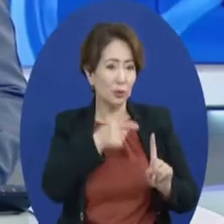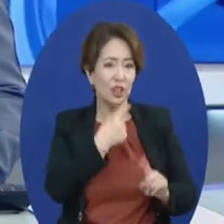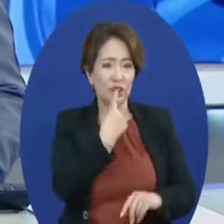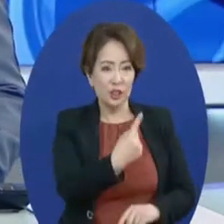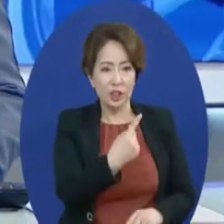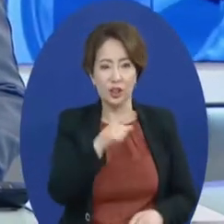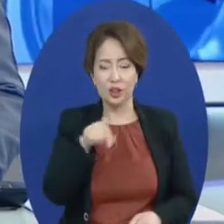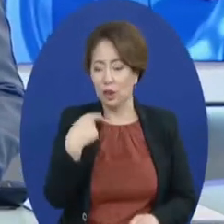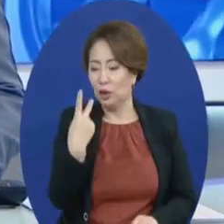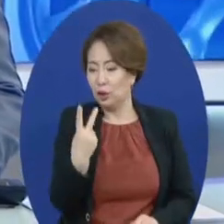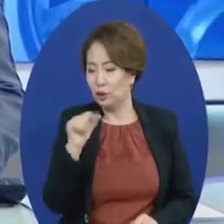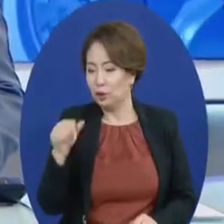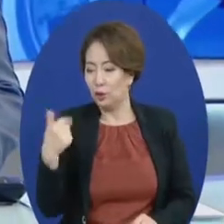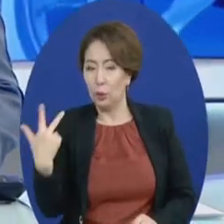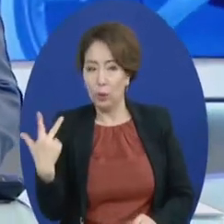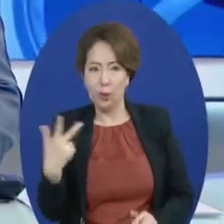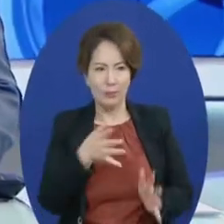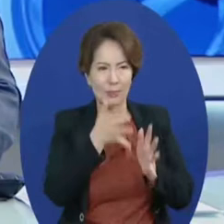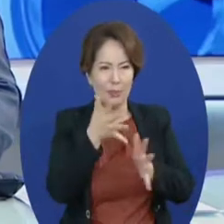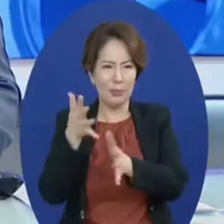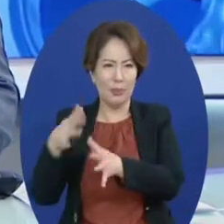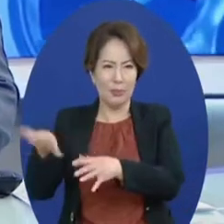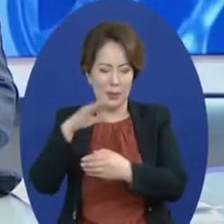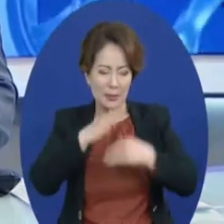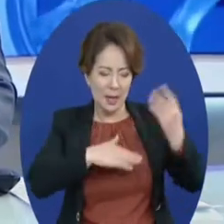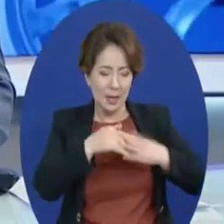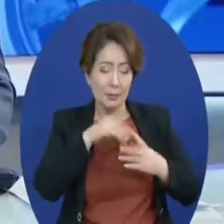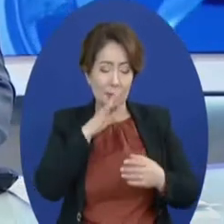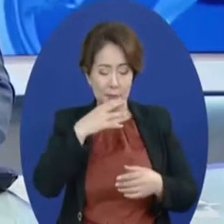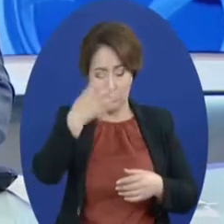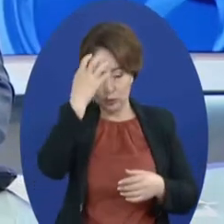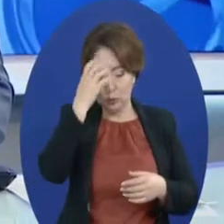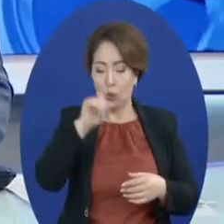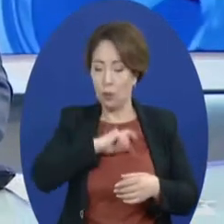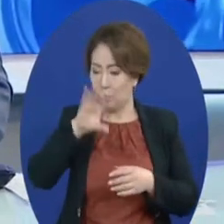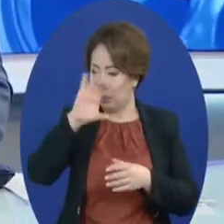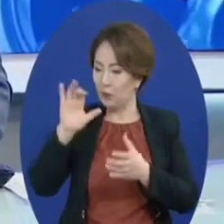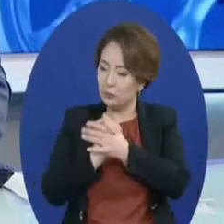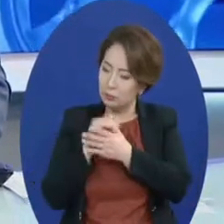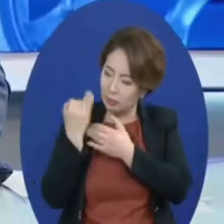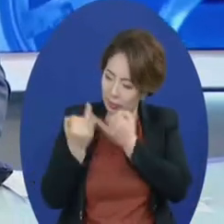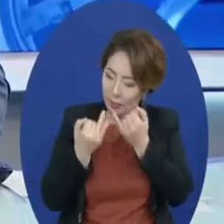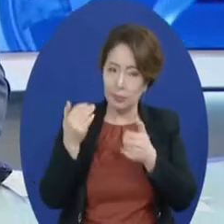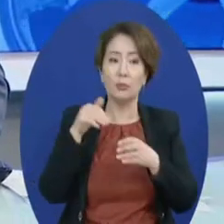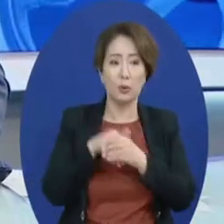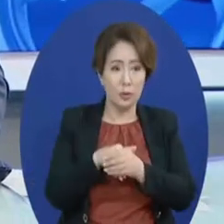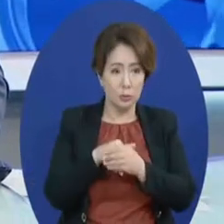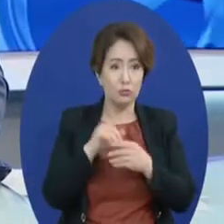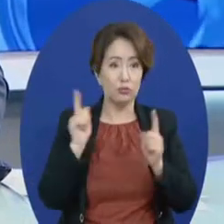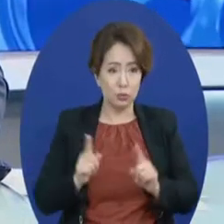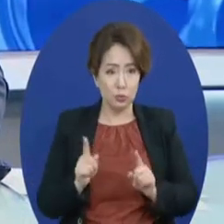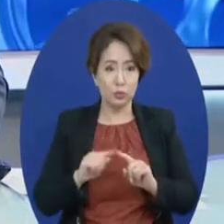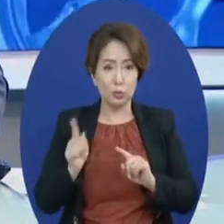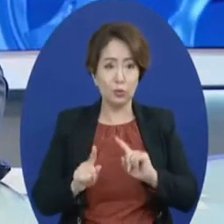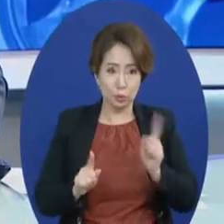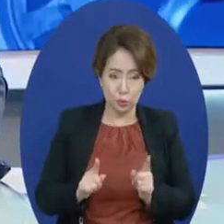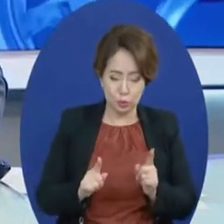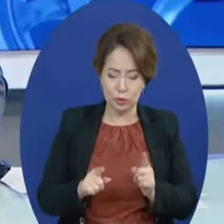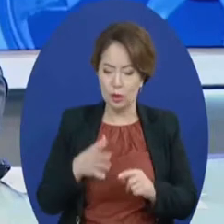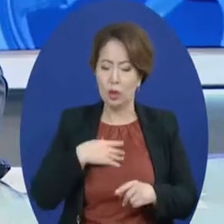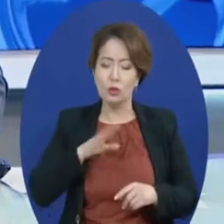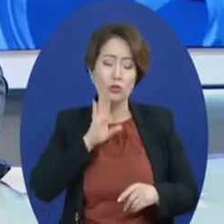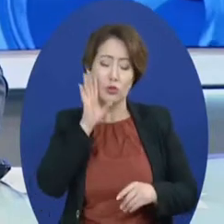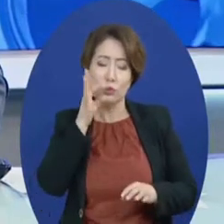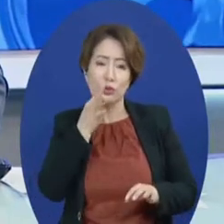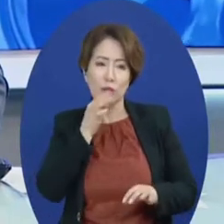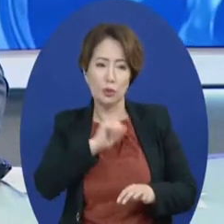хорооллыг төр хувийн хэвшлийн түншлэлийг хүрээнд байгуулах шийдэл төрлөө. Өнөөдөр засгийн газрын холбогдох сайд нар нийслэлийн засаг дарга хувийн хэвшлийнхэн өглөө